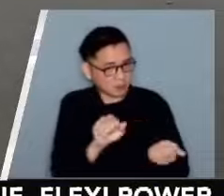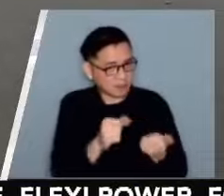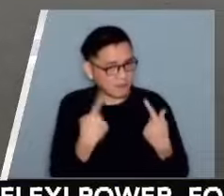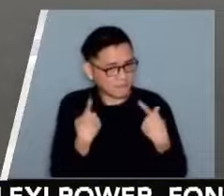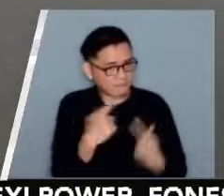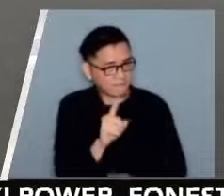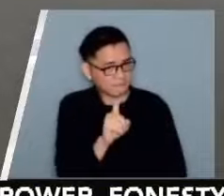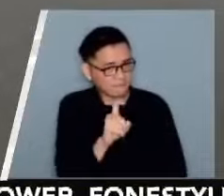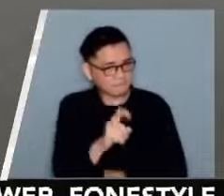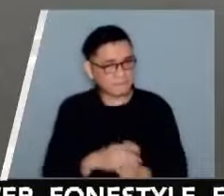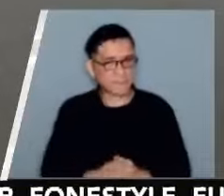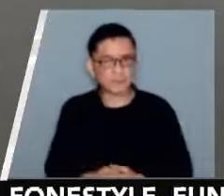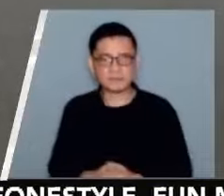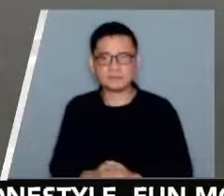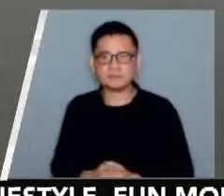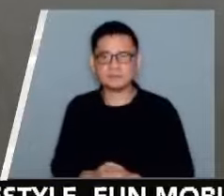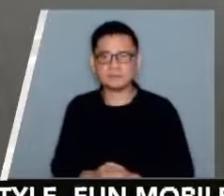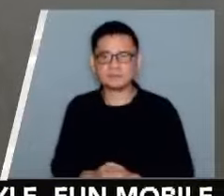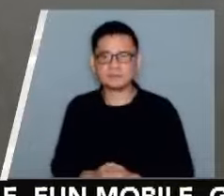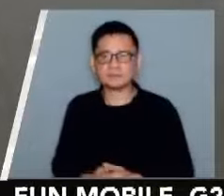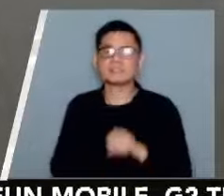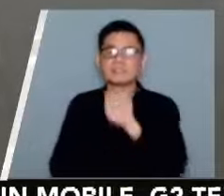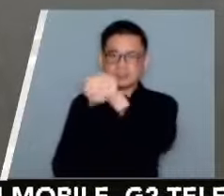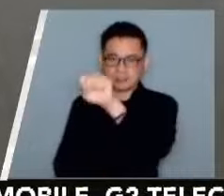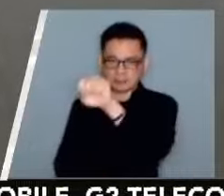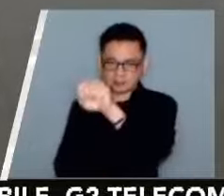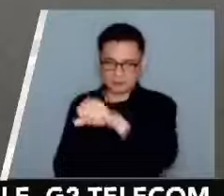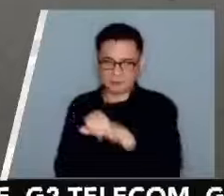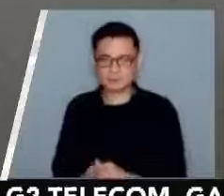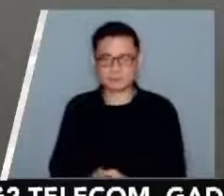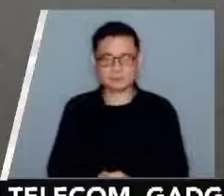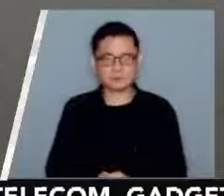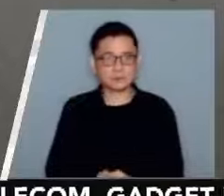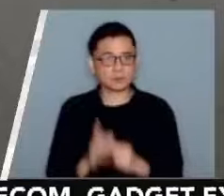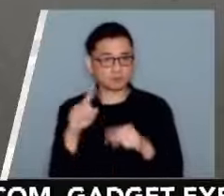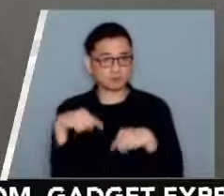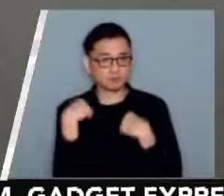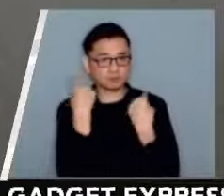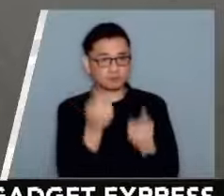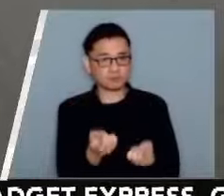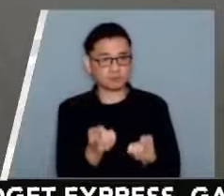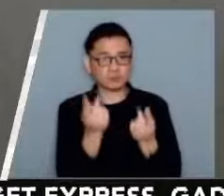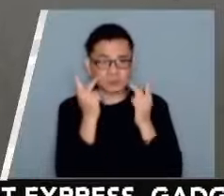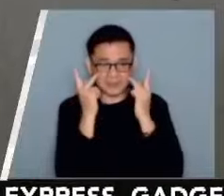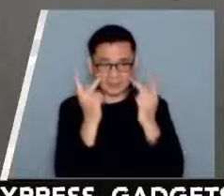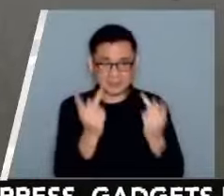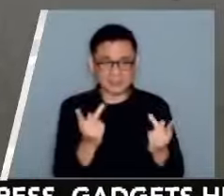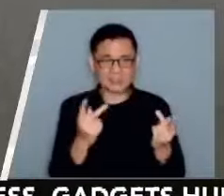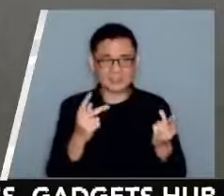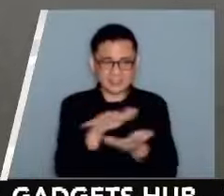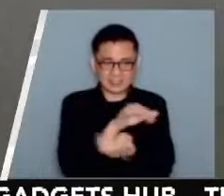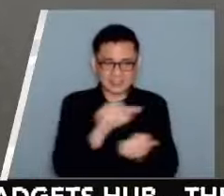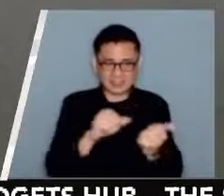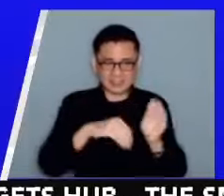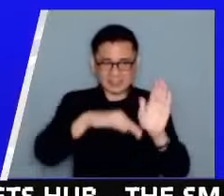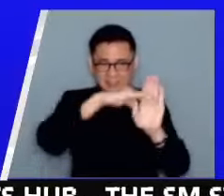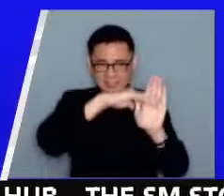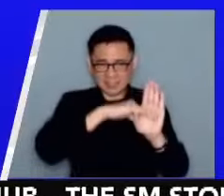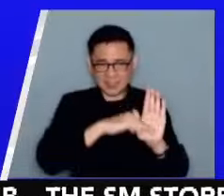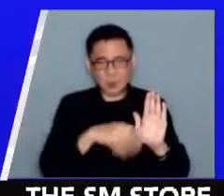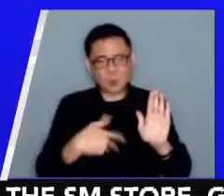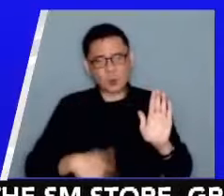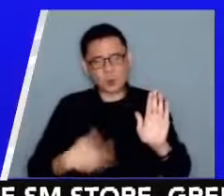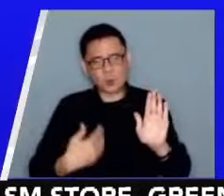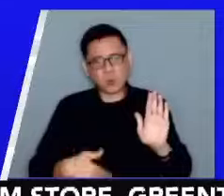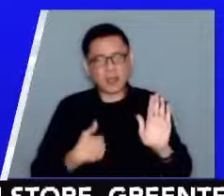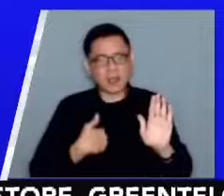Cagayan Yes ito so far ito yung nakikita nating ah pinsala storm surge ang ah nakasira ng mga